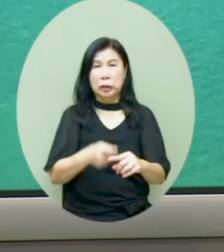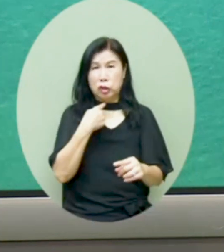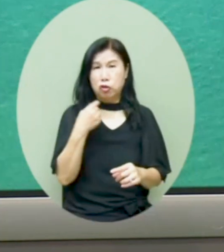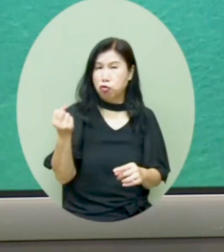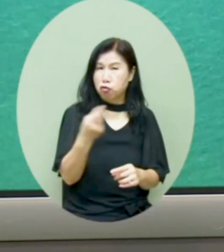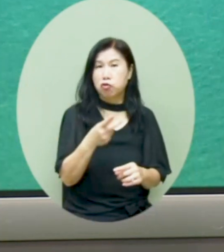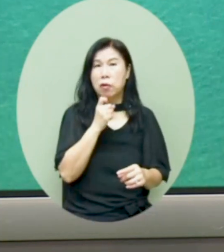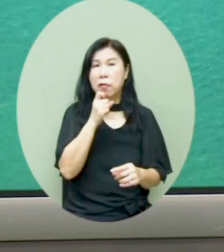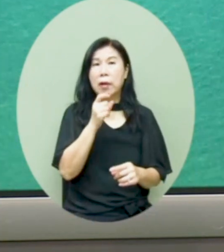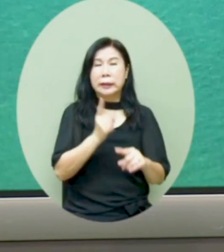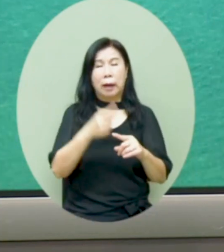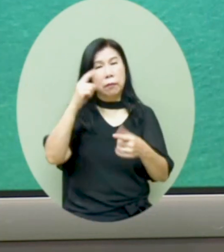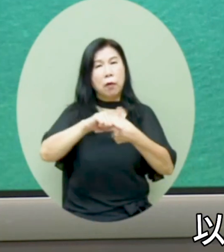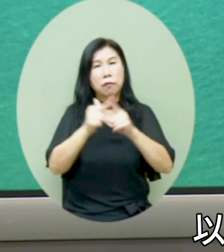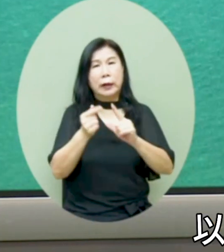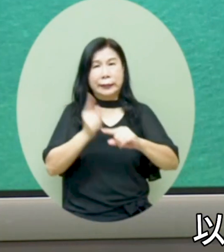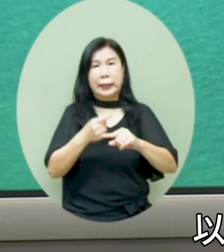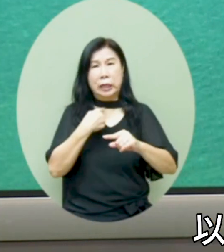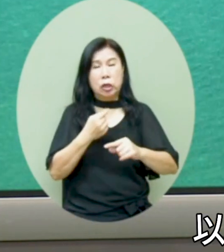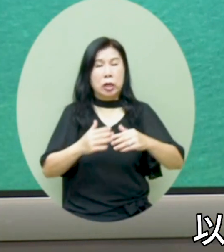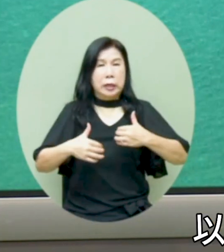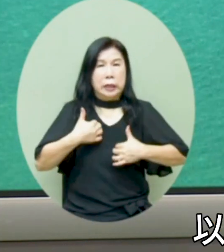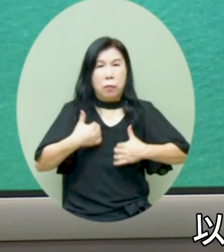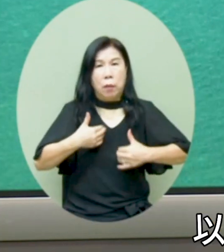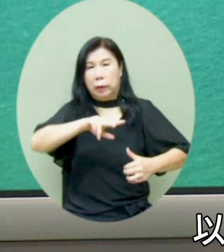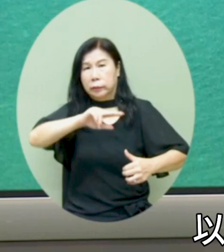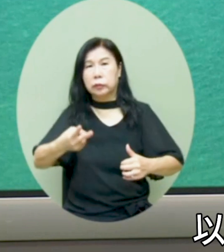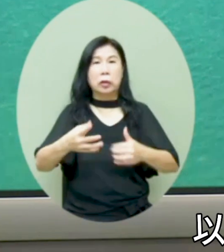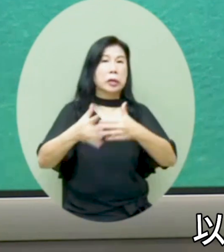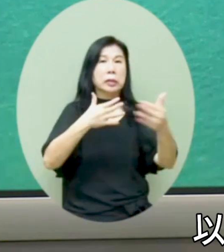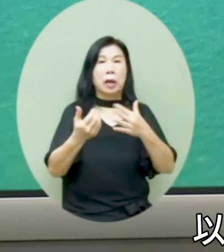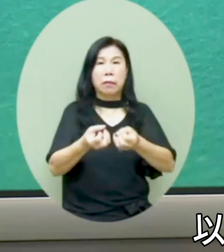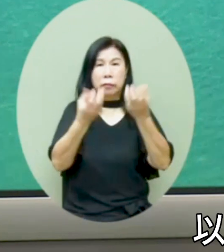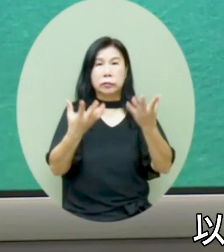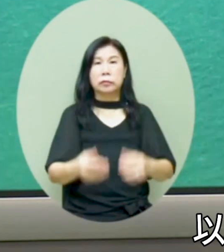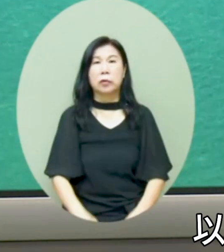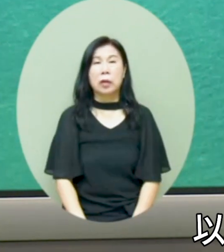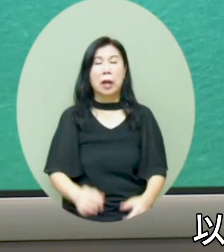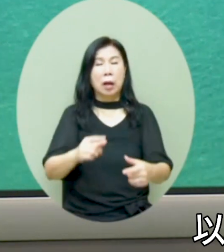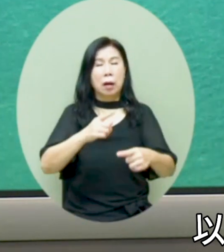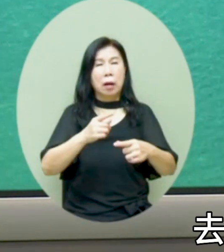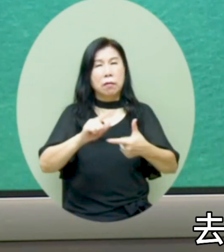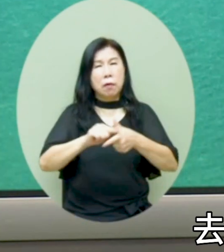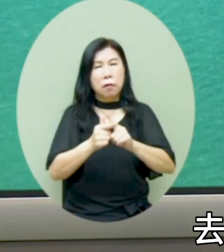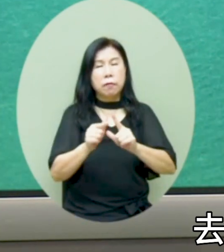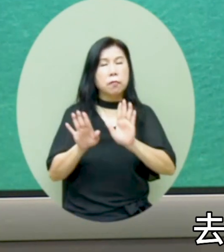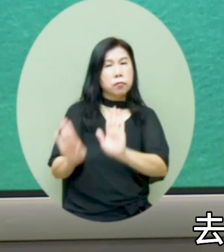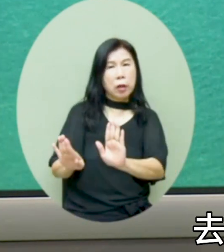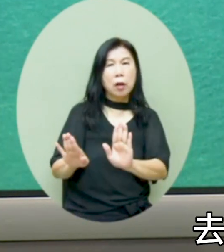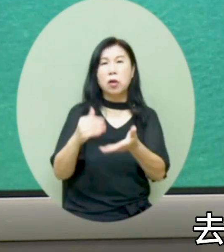會要求咧，係針對一啲應變措施，以及事件發生之後嘅應對能力，